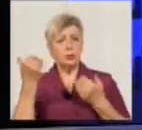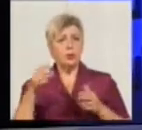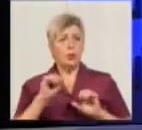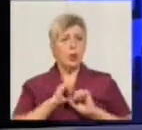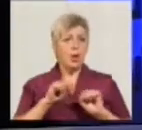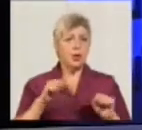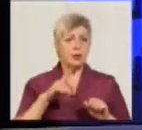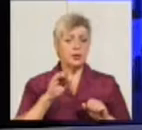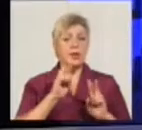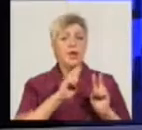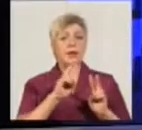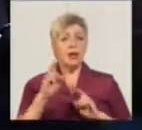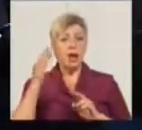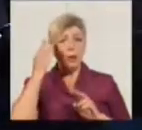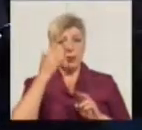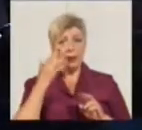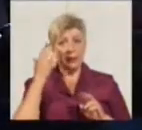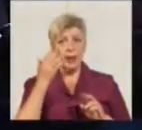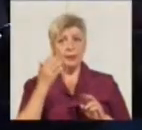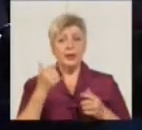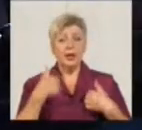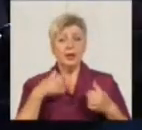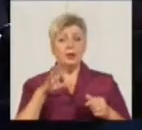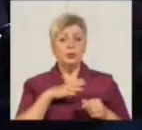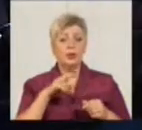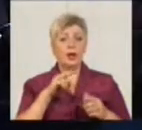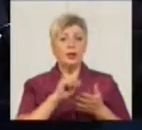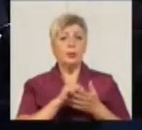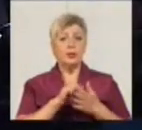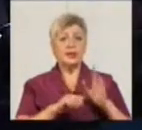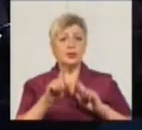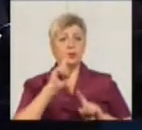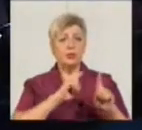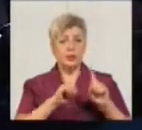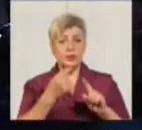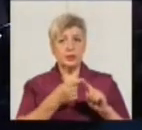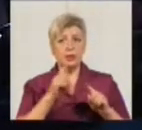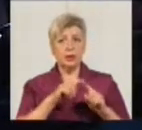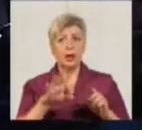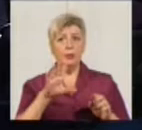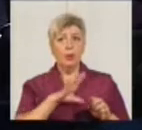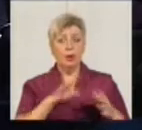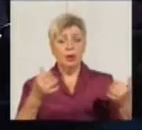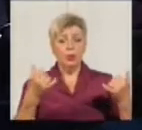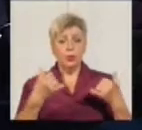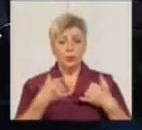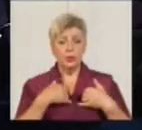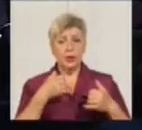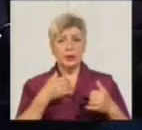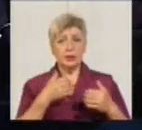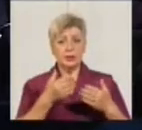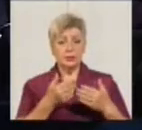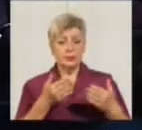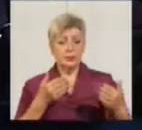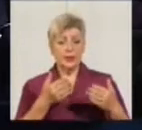фільму? Ви знаєте, я була на прес-конференції, котра була у нас перед